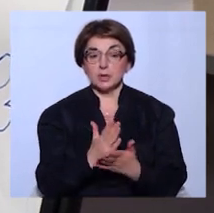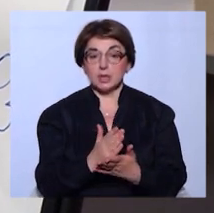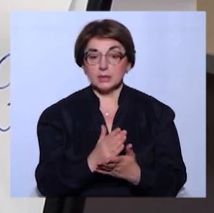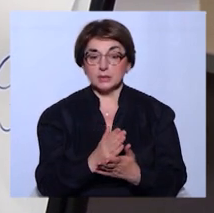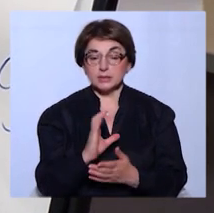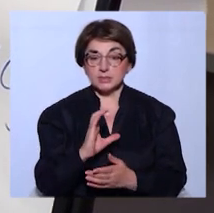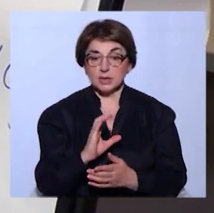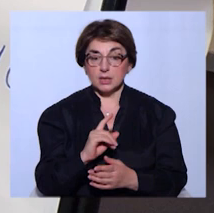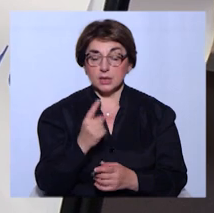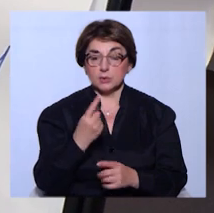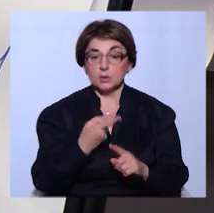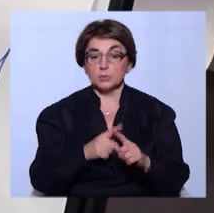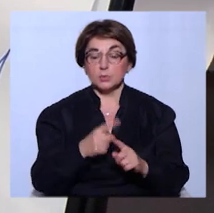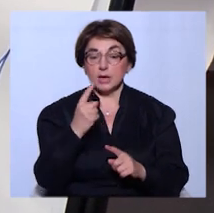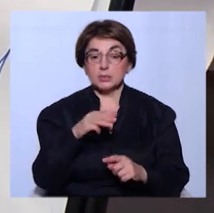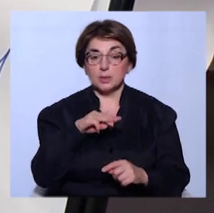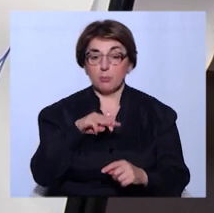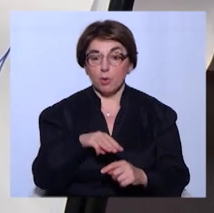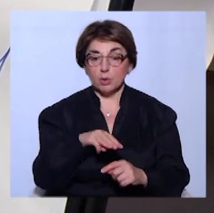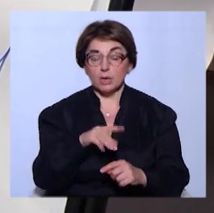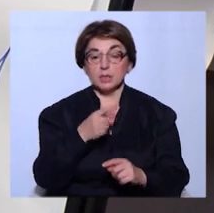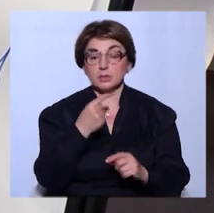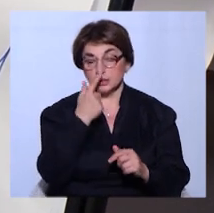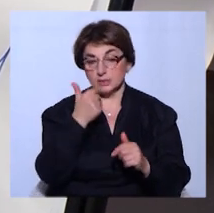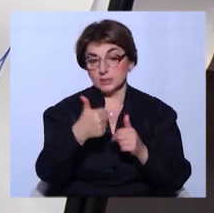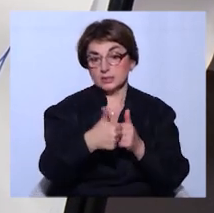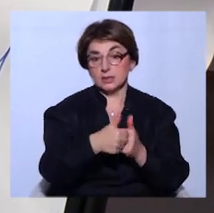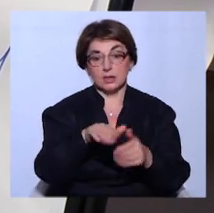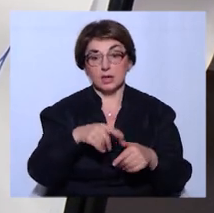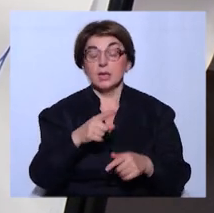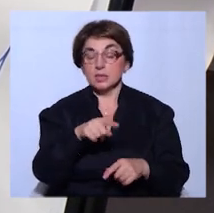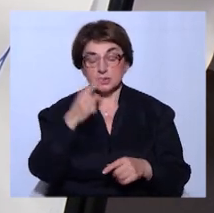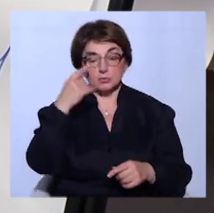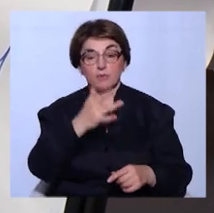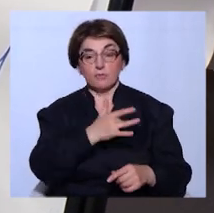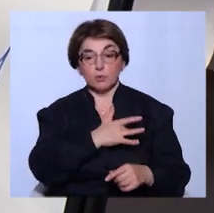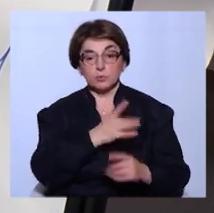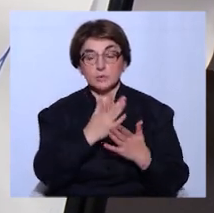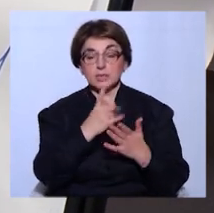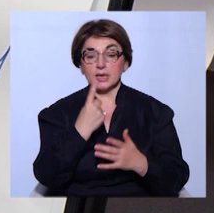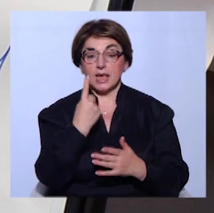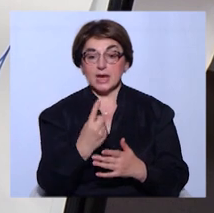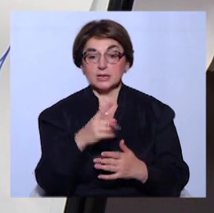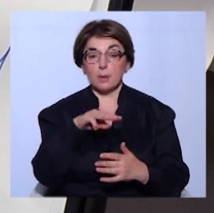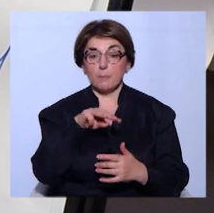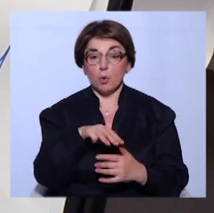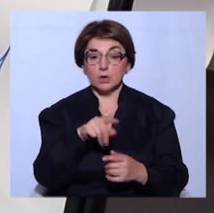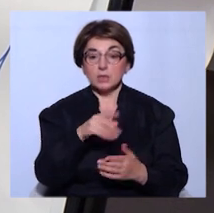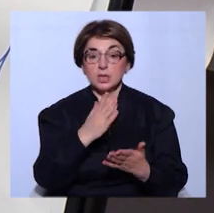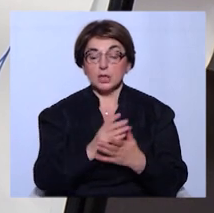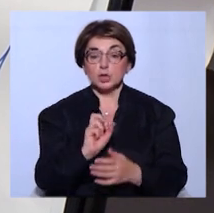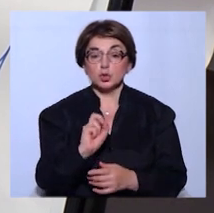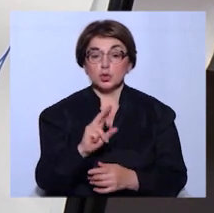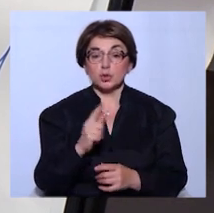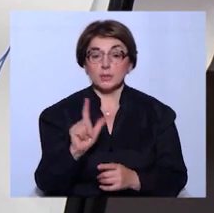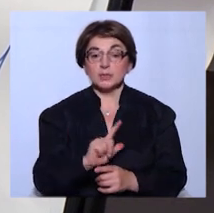მოლია. ესე იგი, წინ თუ არაფერი უწერია, ეს არის 1 მოლი და 1 მოლი 12 გრამია. ესე იგი, დავწერდი პროპორციას, რომ